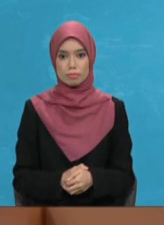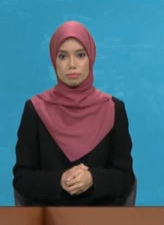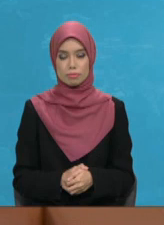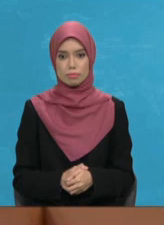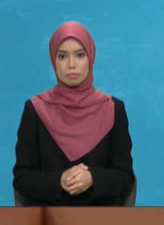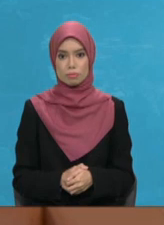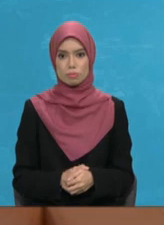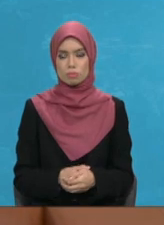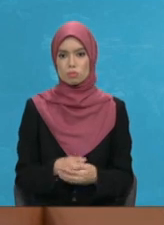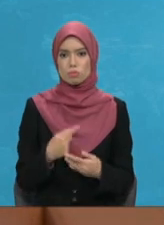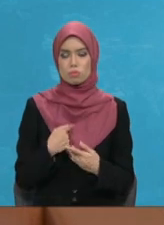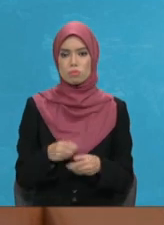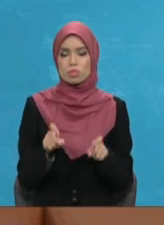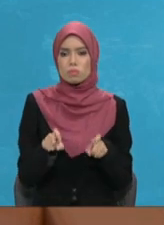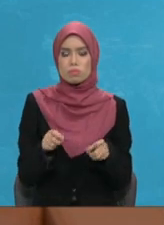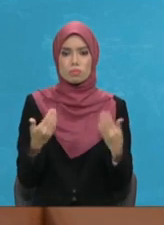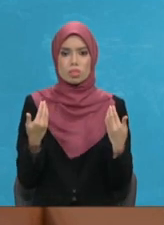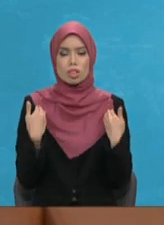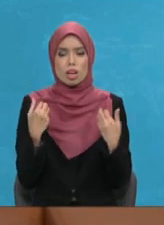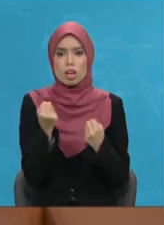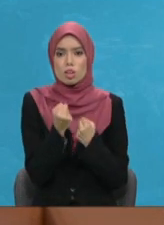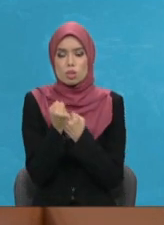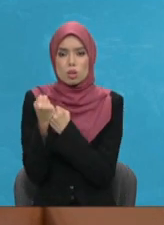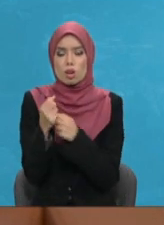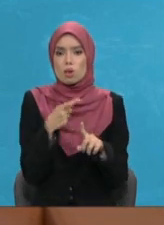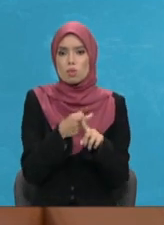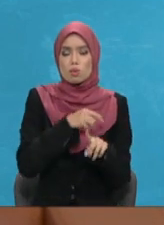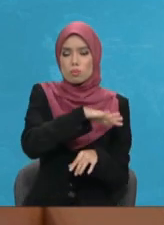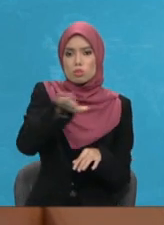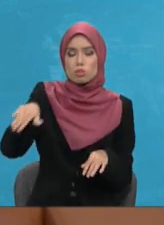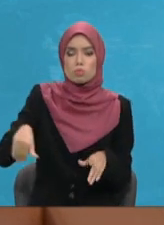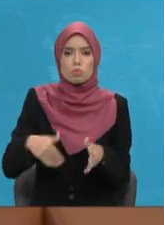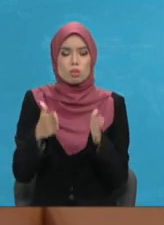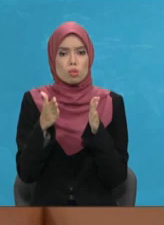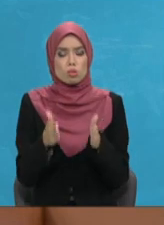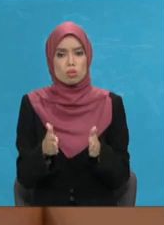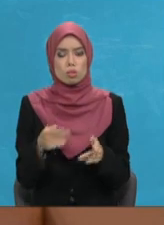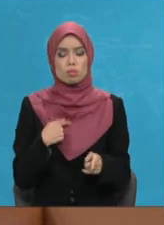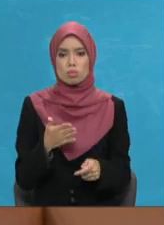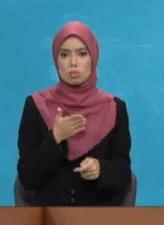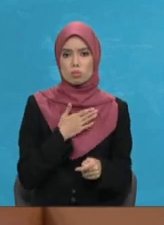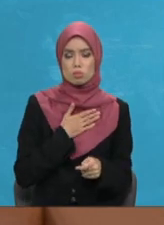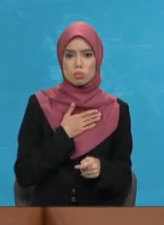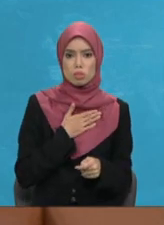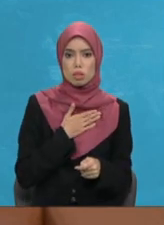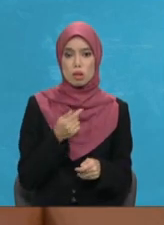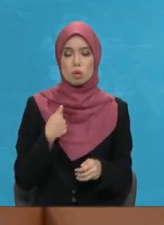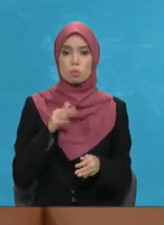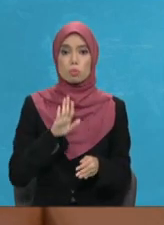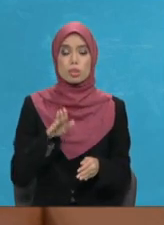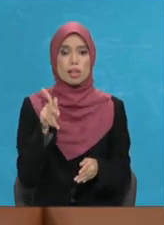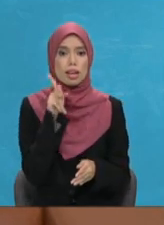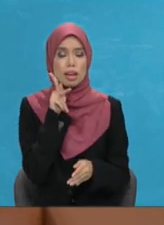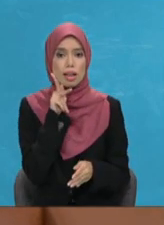kita ini perlu sokongan dan juga nasehat daripada uras keliling kita nih umpamanya Kalau saya sendiri secara pribadi kakak saya